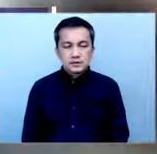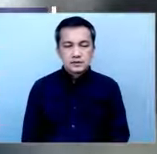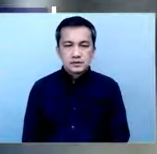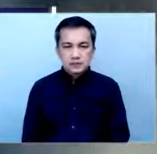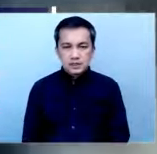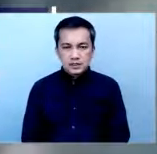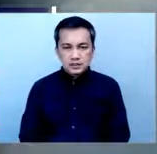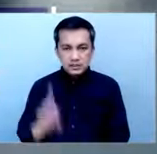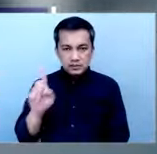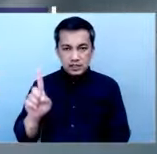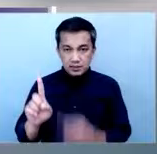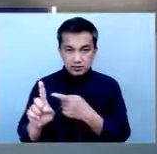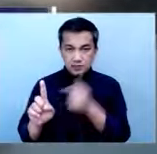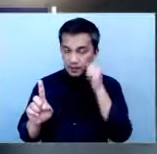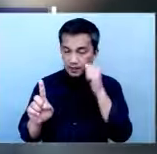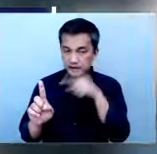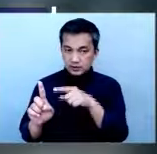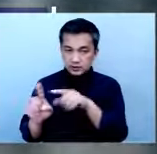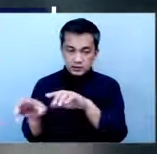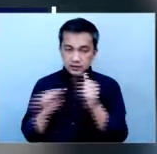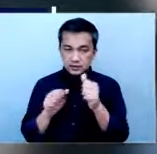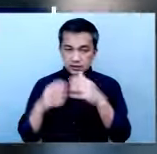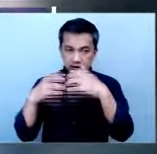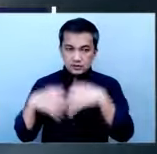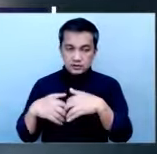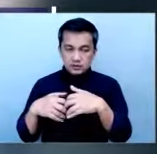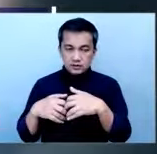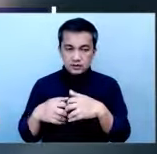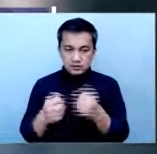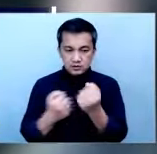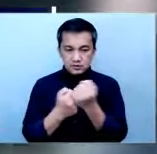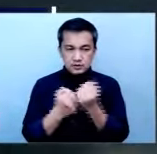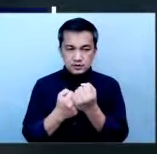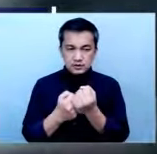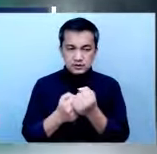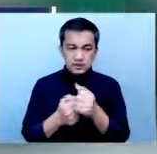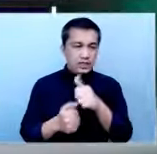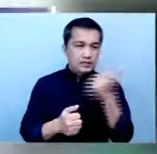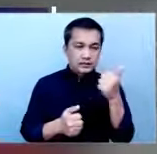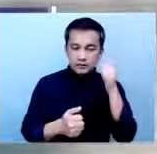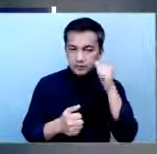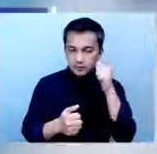Isa ang babaeng ito sa mga nakaalis sa guho nang alalayan siya ng isa pang babae.